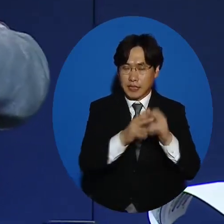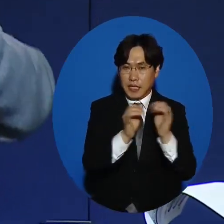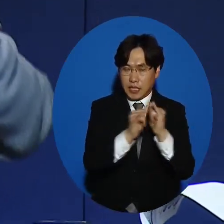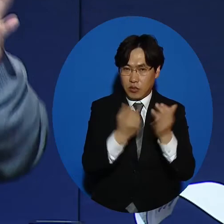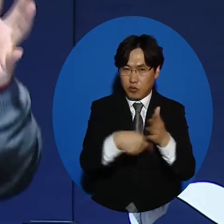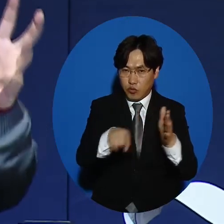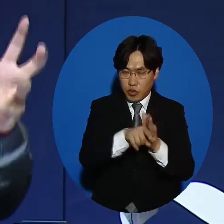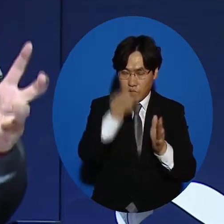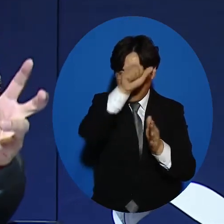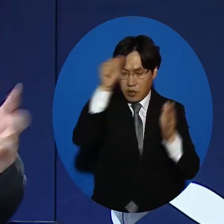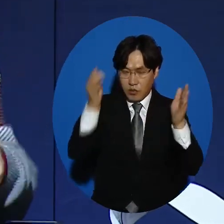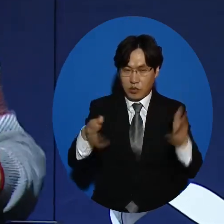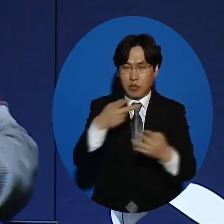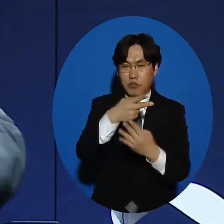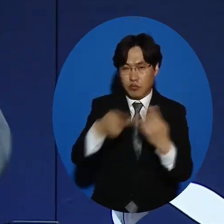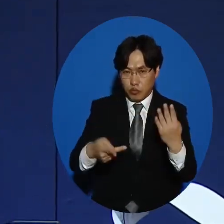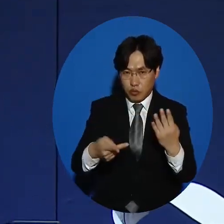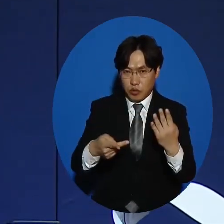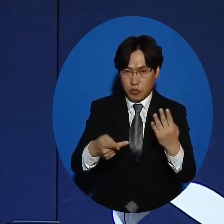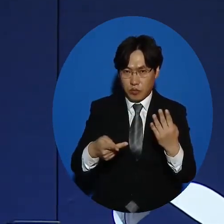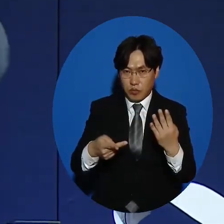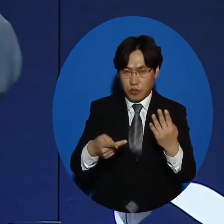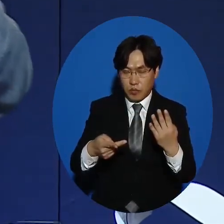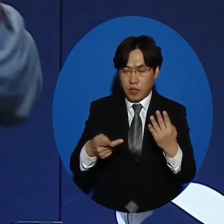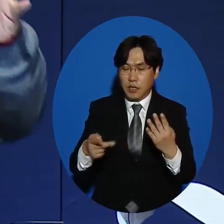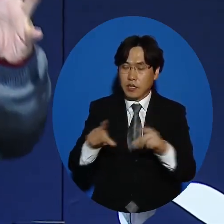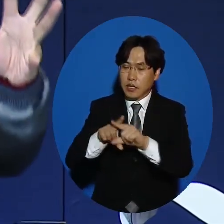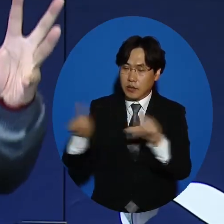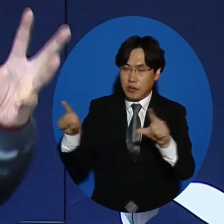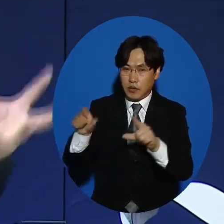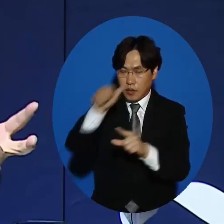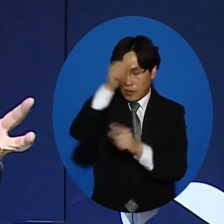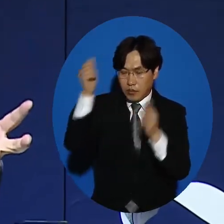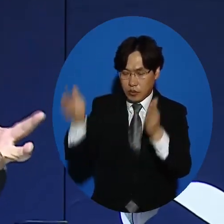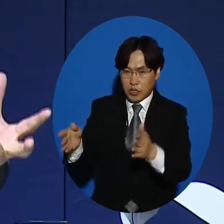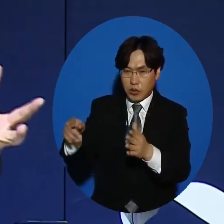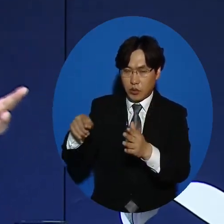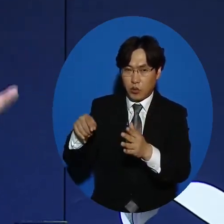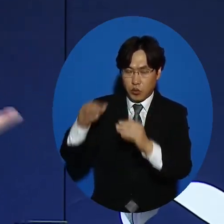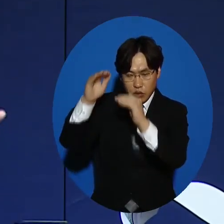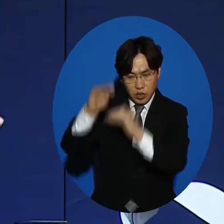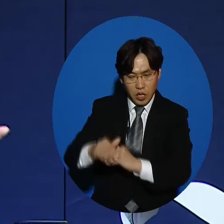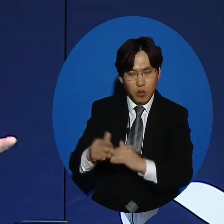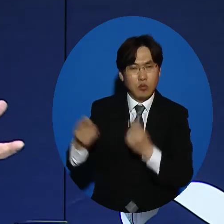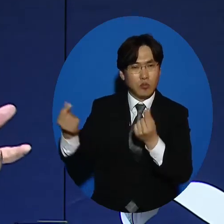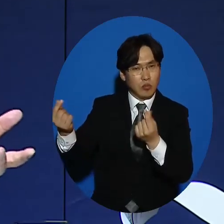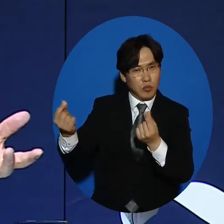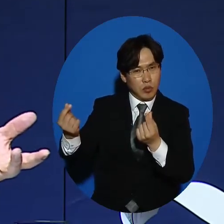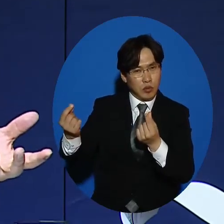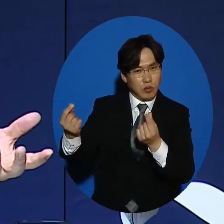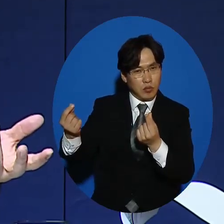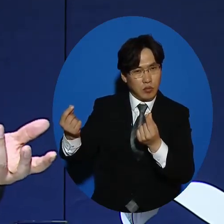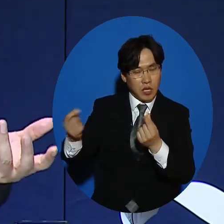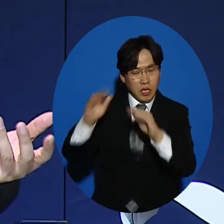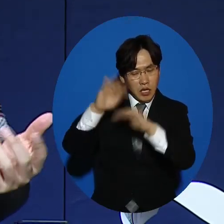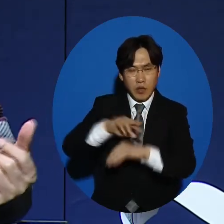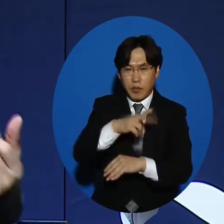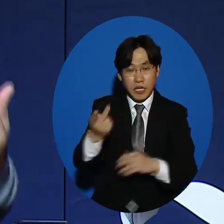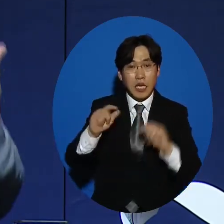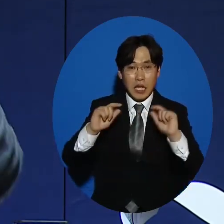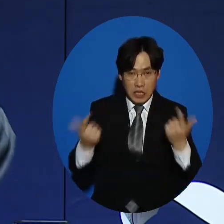장애인을 위한 평생교육 프로그램은 저는 일반 평생교육 프로그램의 내용에서 크게 내용적인 면이 바뀌는 것들이